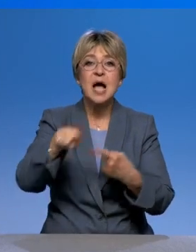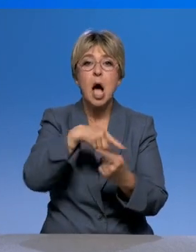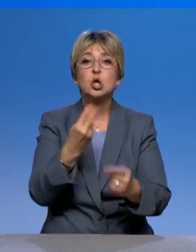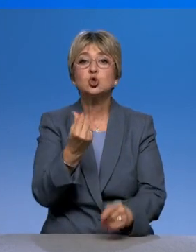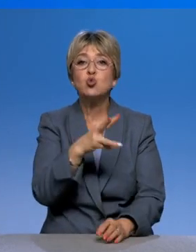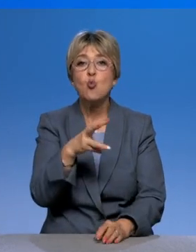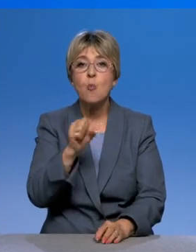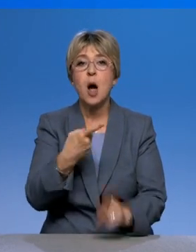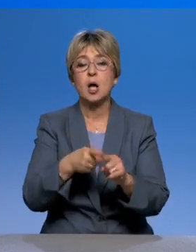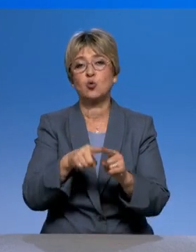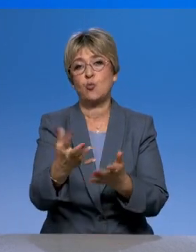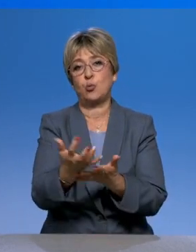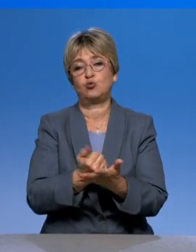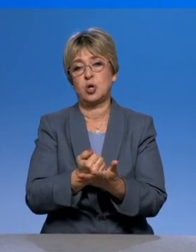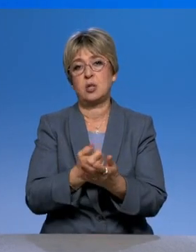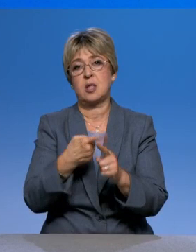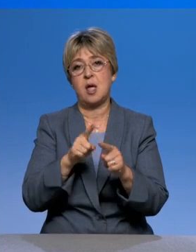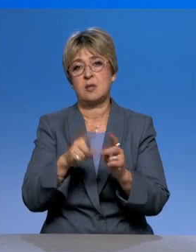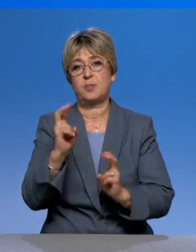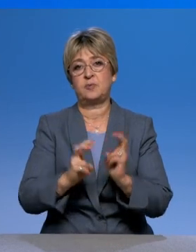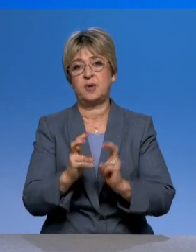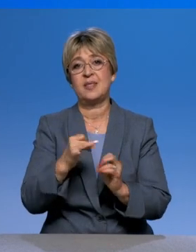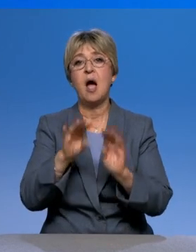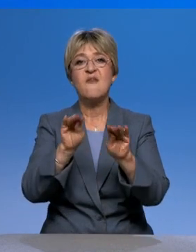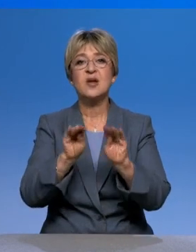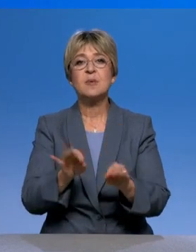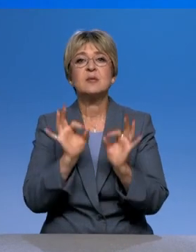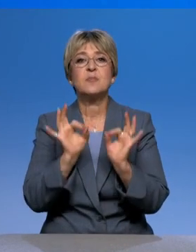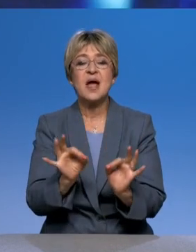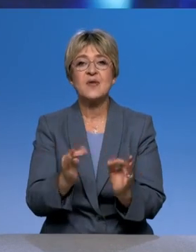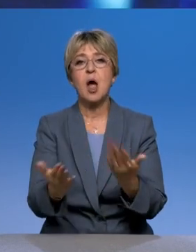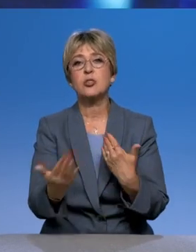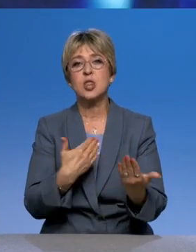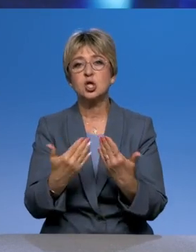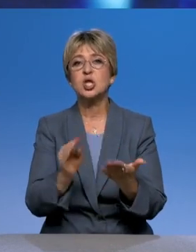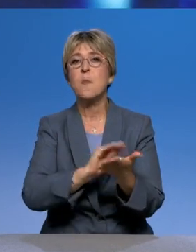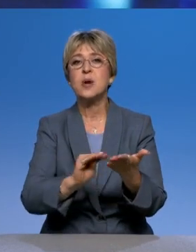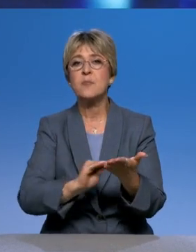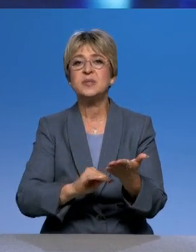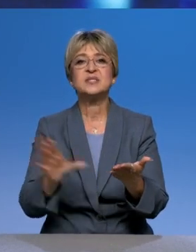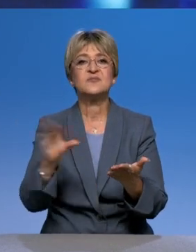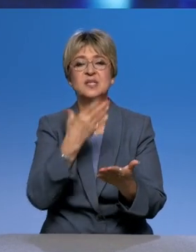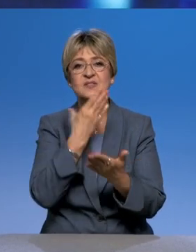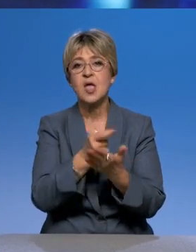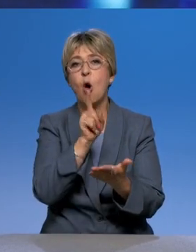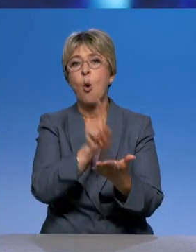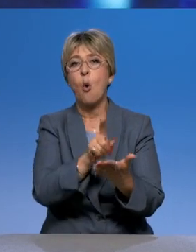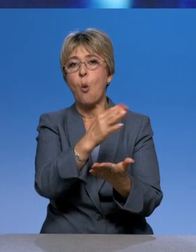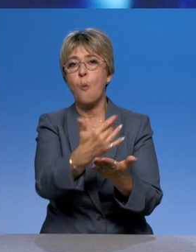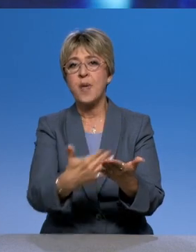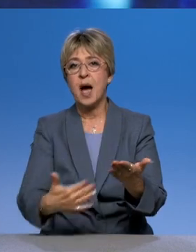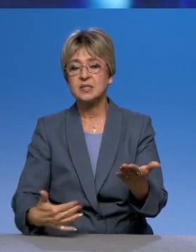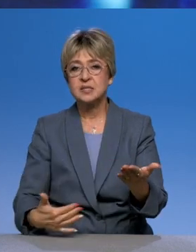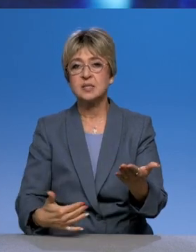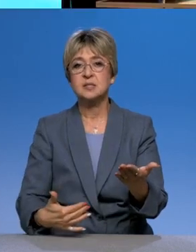года. Просто он будет получать больше. Ну, соответственно, оформлять правильные отношения с своим работодателем, прописывать все свои должностные обязанности. Пытаться, по крайней мере, когда вы